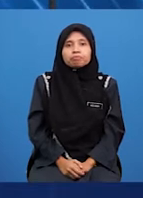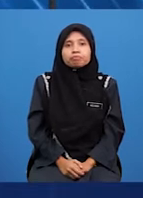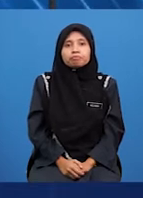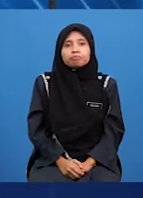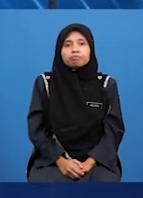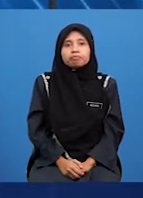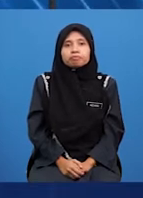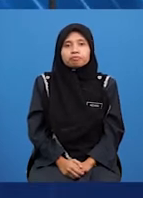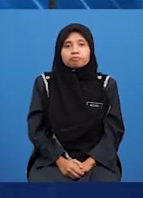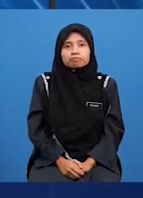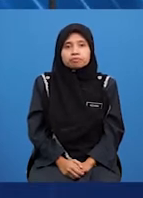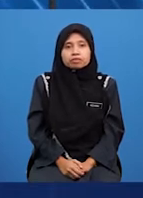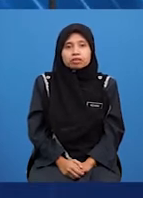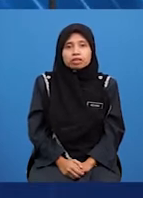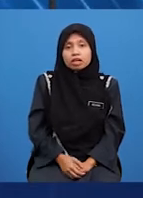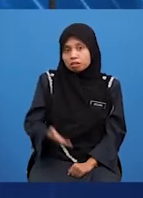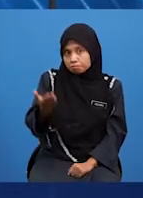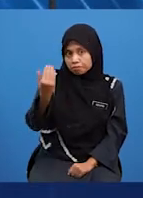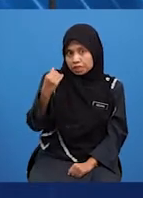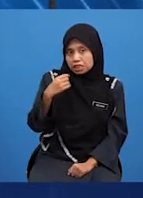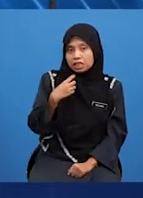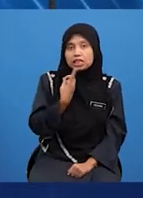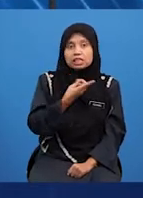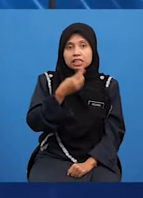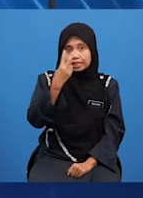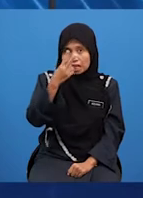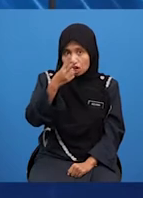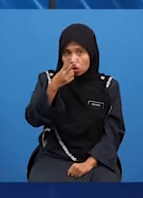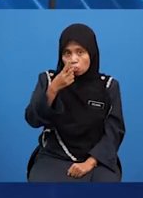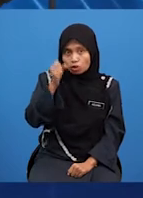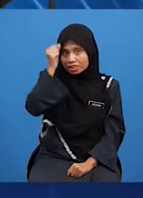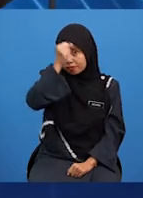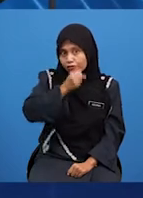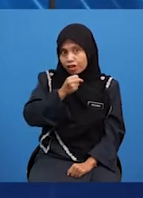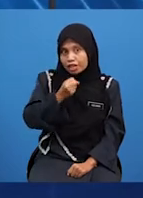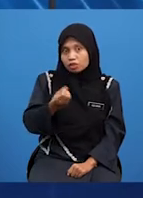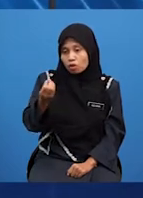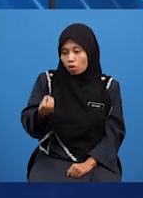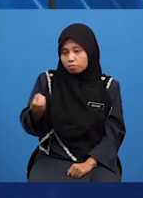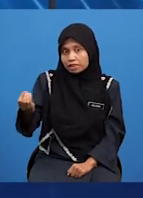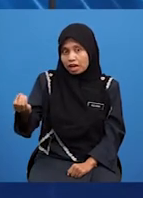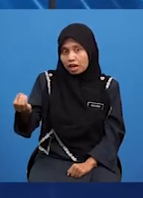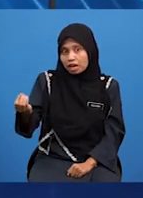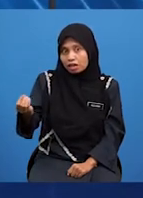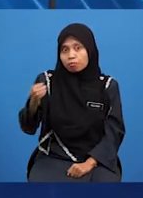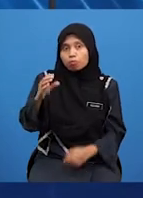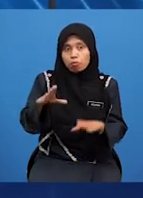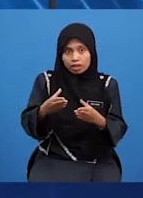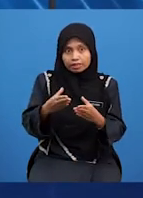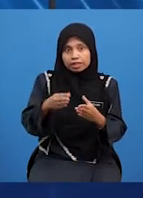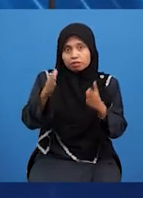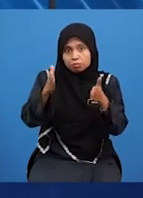Pelajar-pelajar, jom kita lihat pula sifat objek buatan manusia. Antaranya botol air, kasut sukan dan